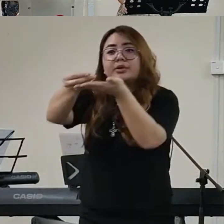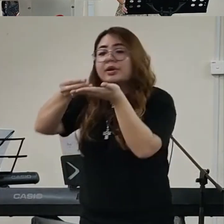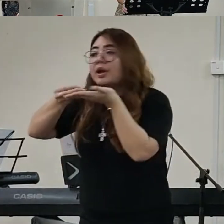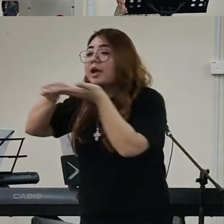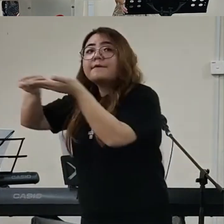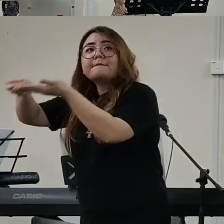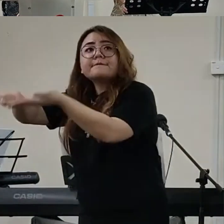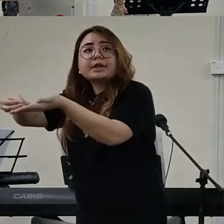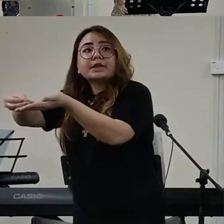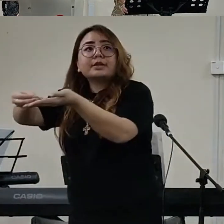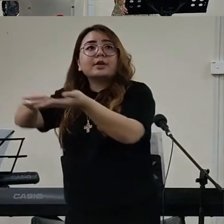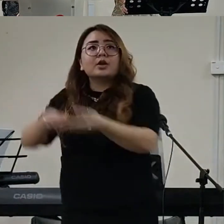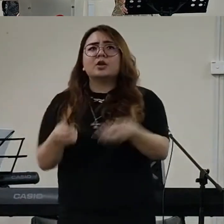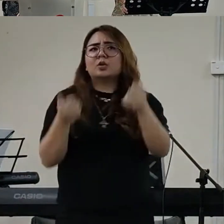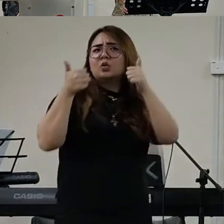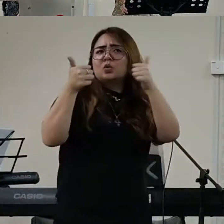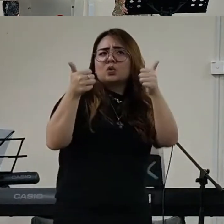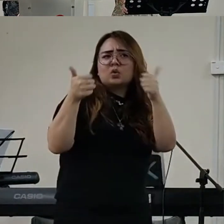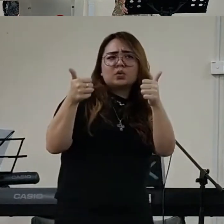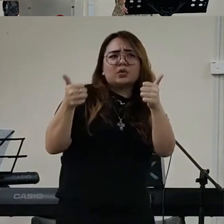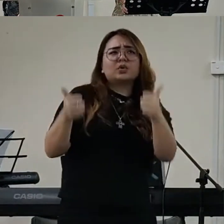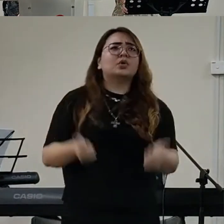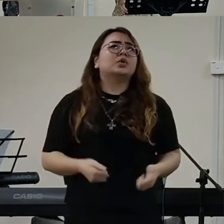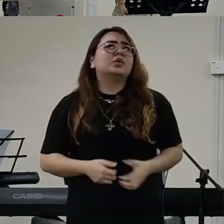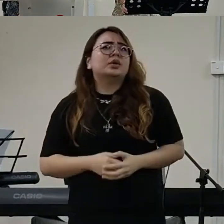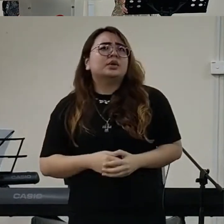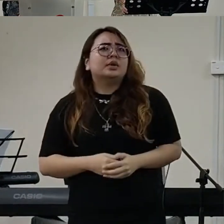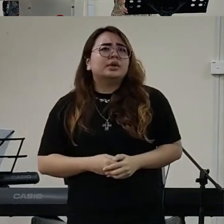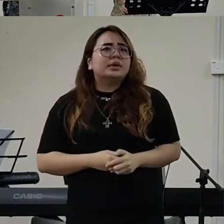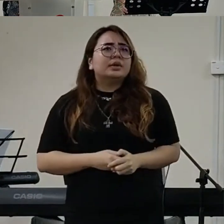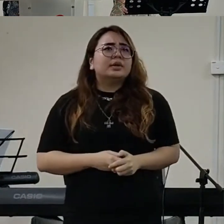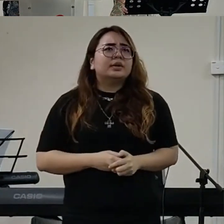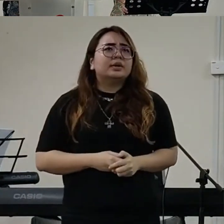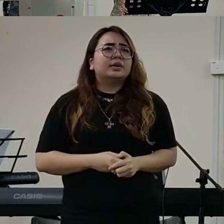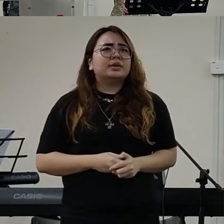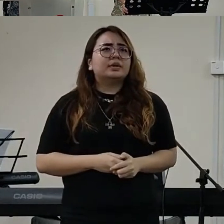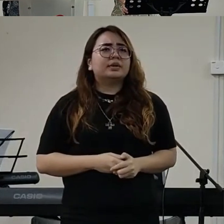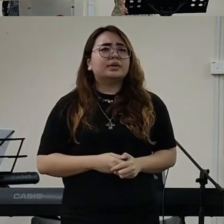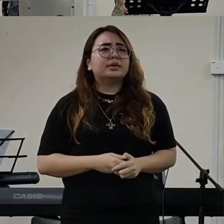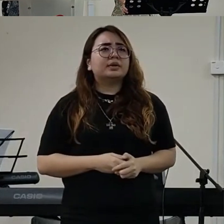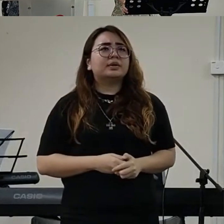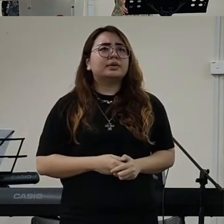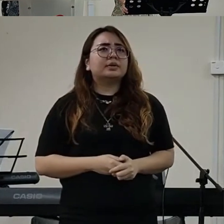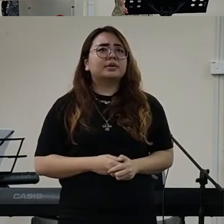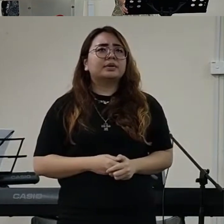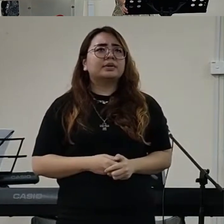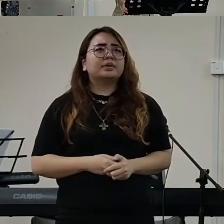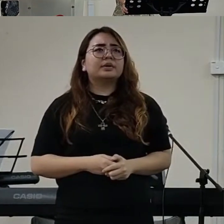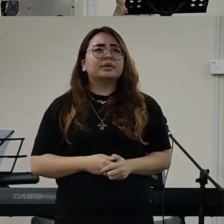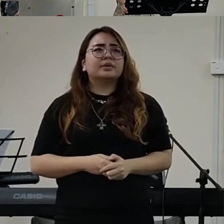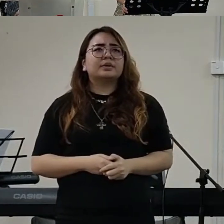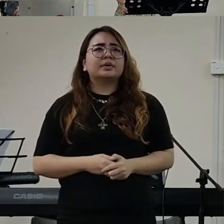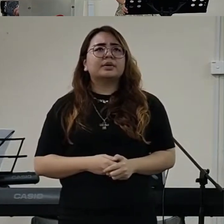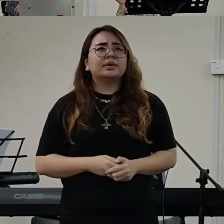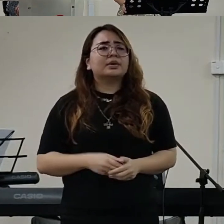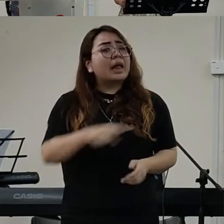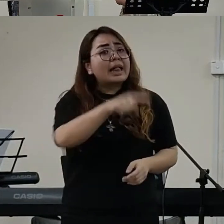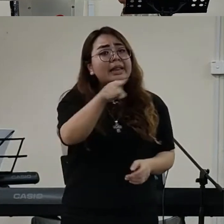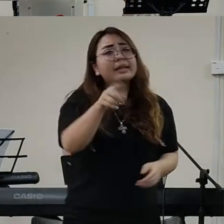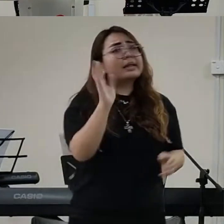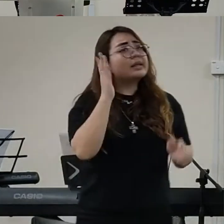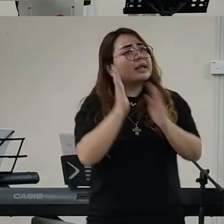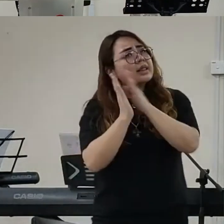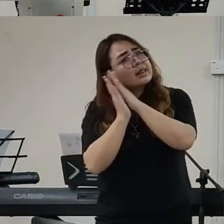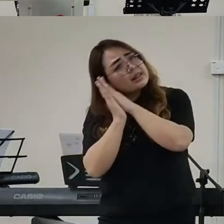There they shall lie down in a good fold and feed in rich pasture of the mountains of Israel. 第十四